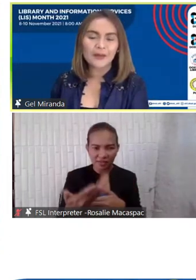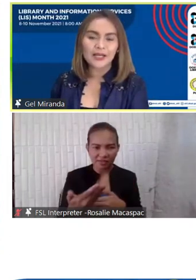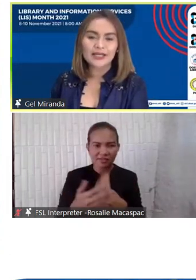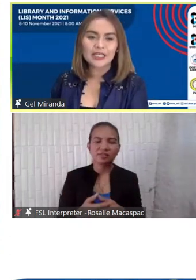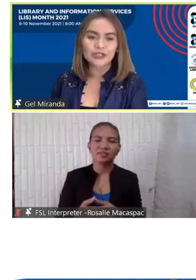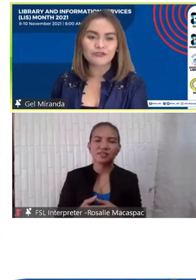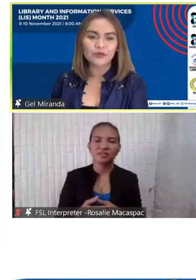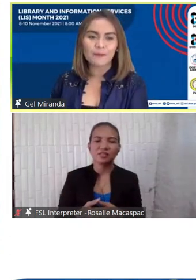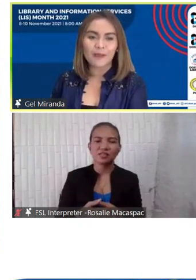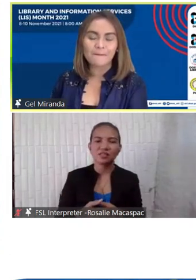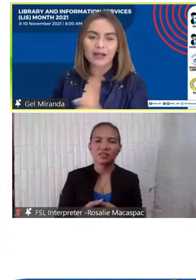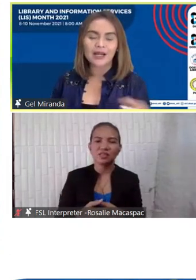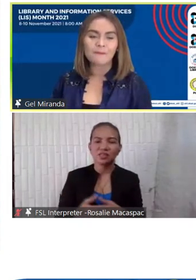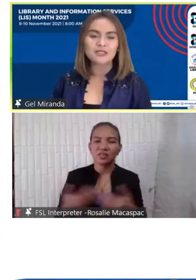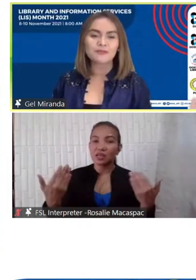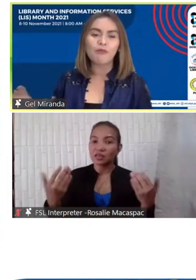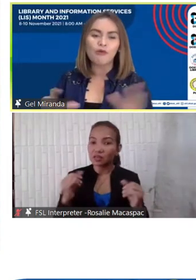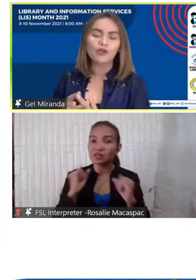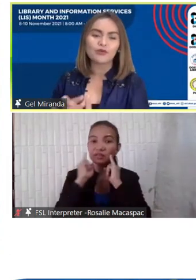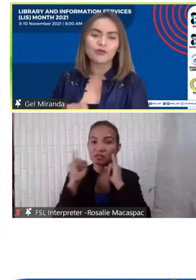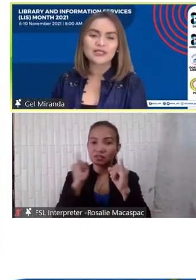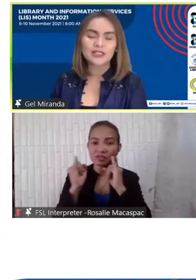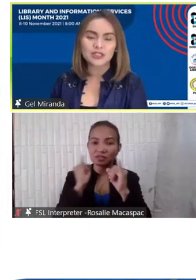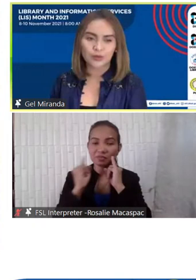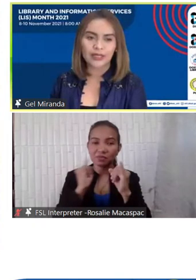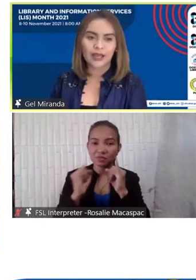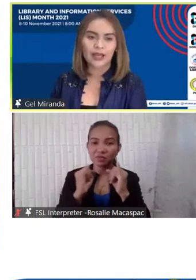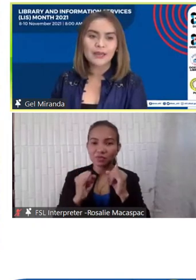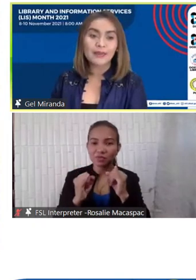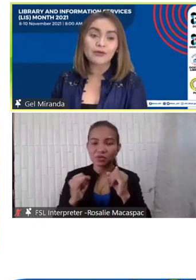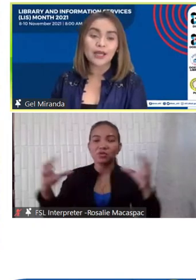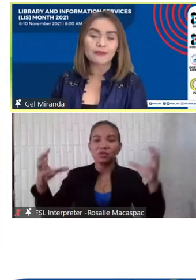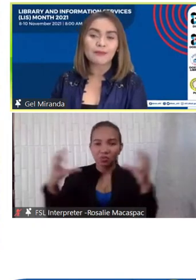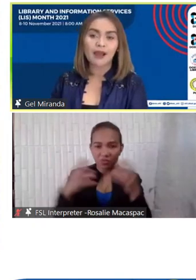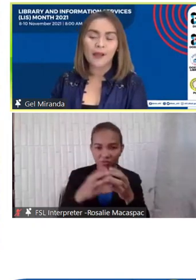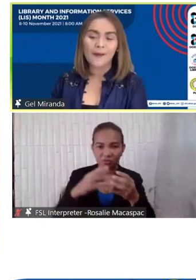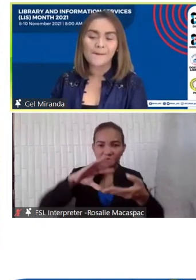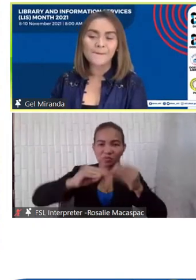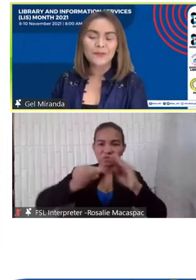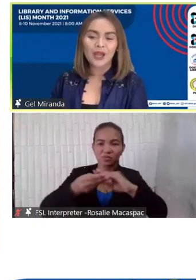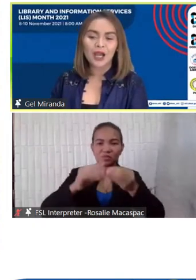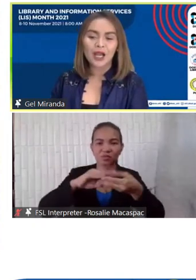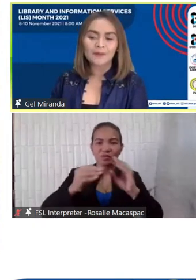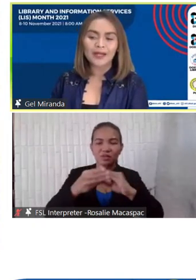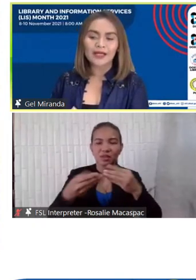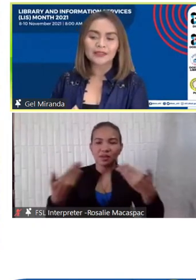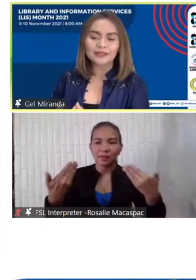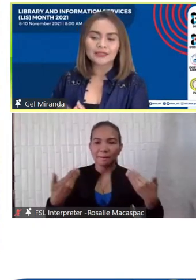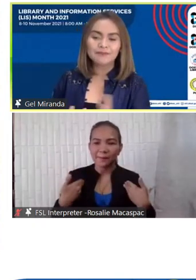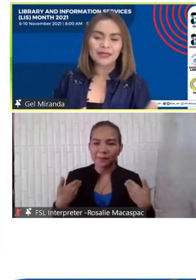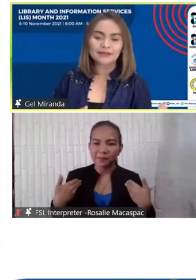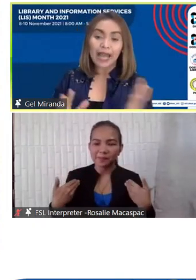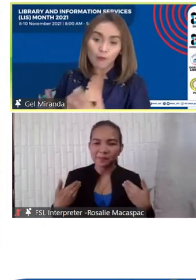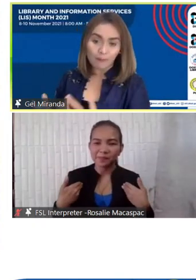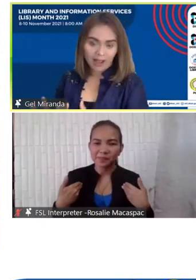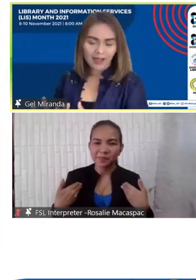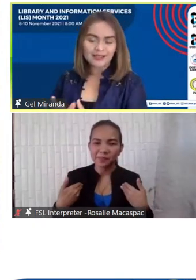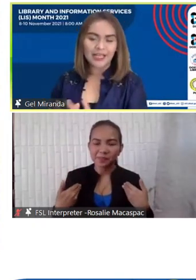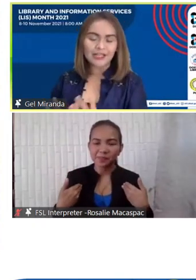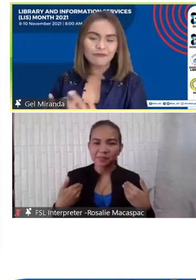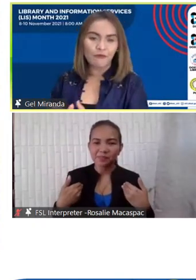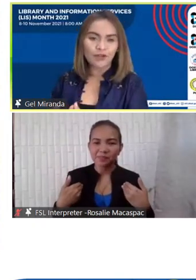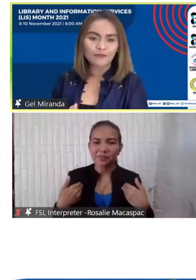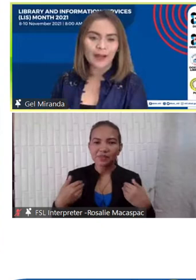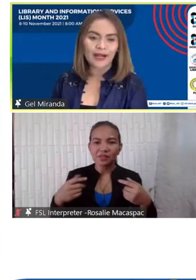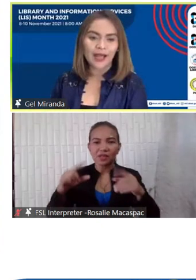Usually, kapag nag-interview kami, para lang mas mabuo yung isang istorya, meron kami mga parang ibang tao pa